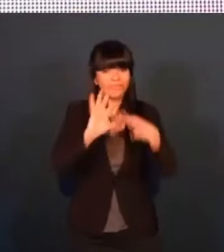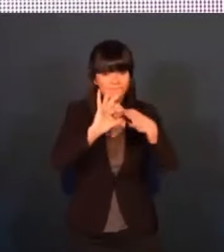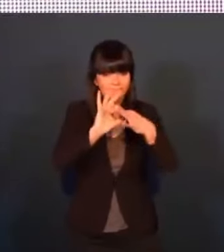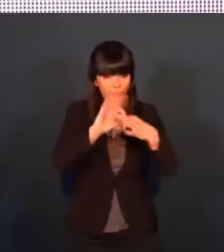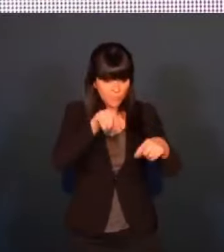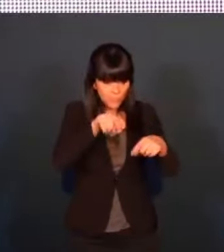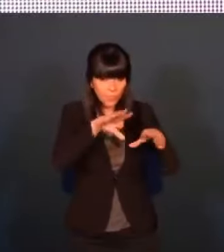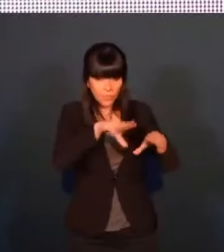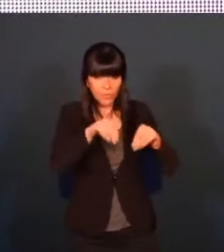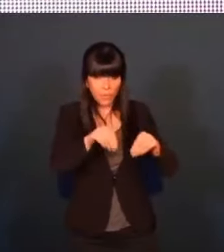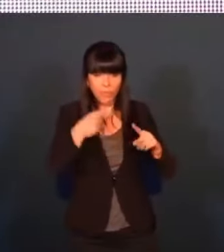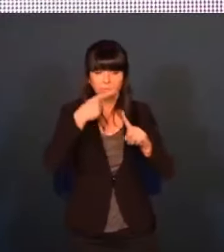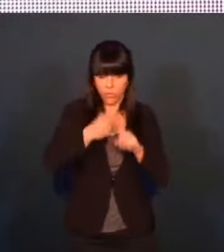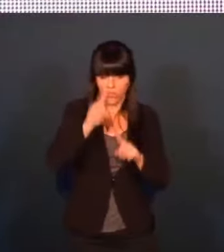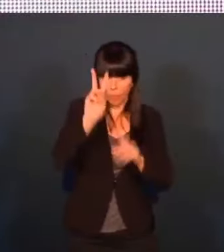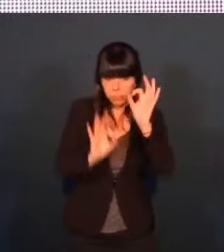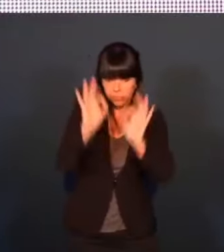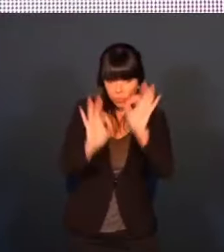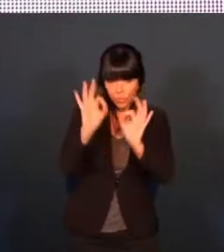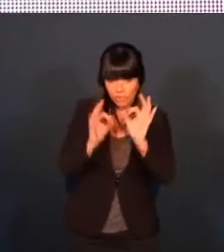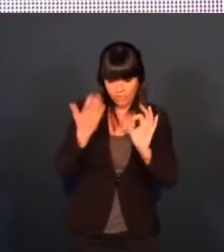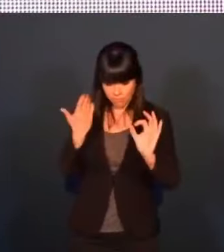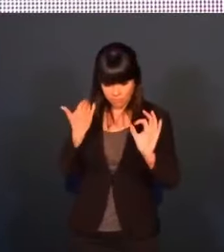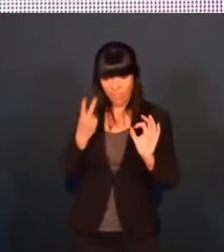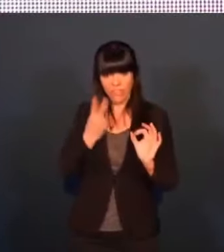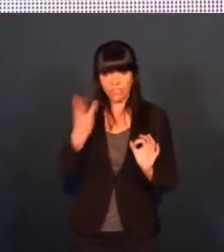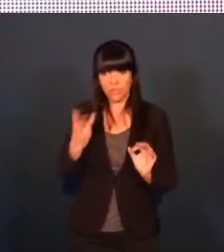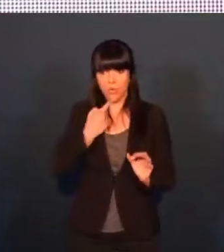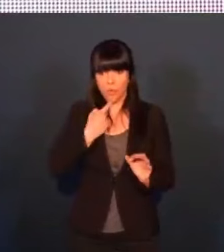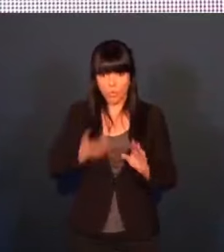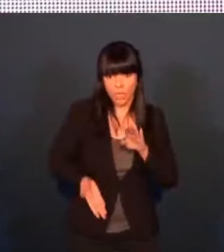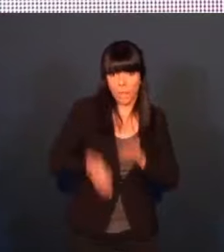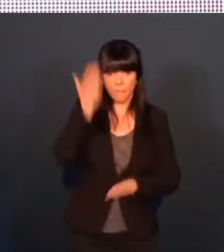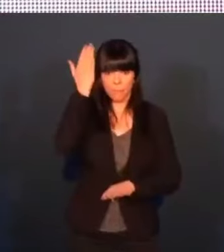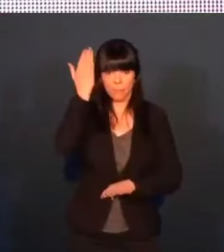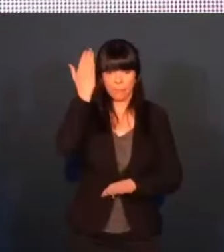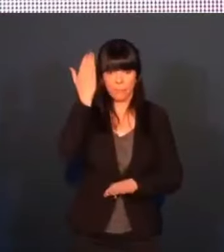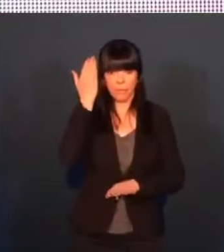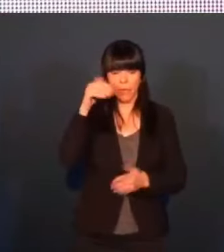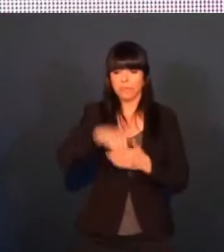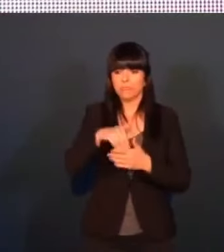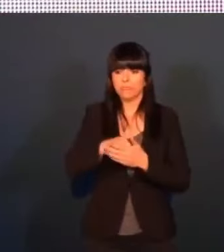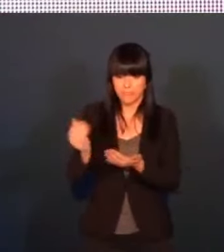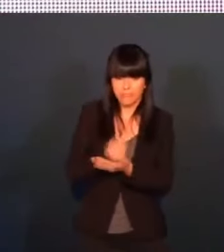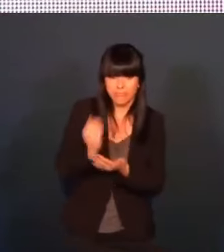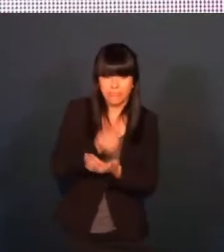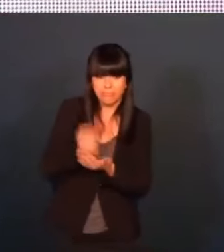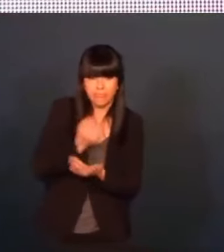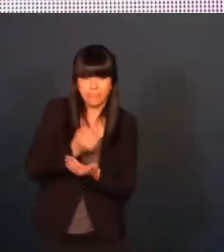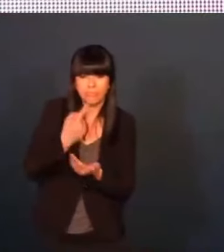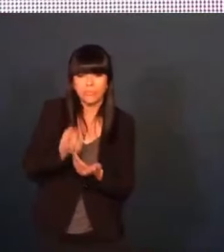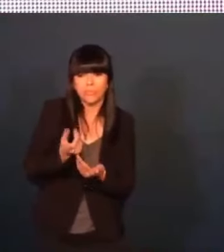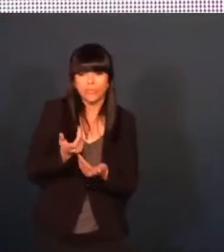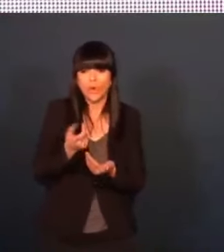близо 2% ръст на икономиката за 2023 година, при положение, че в Европа и в еврозоната растежа беше